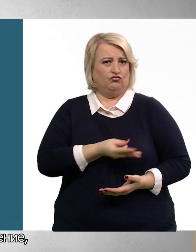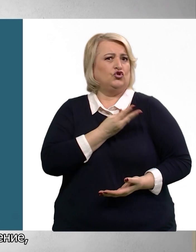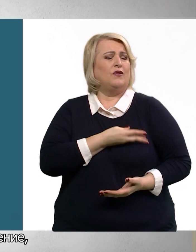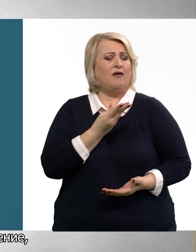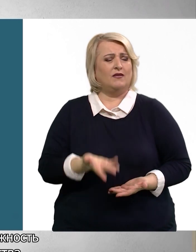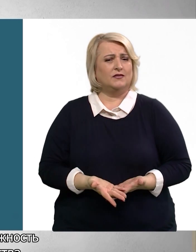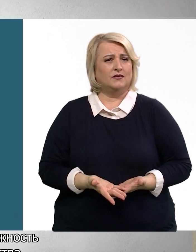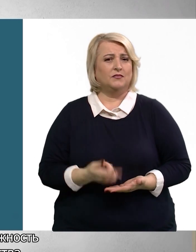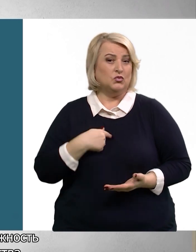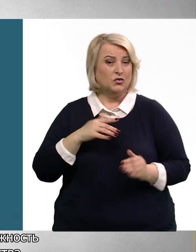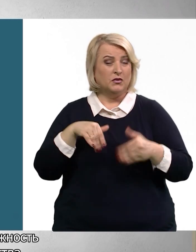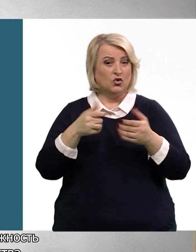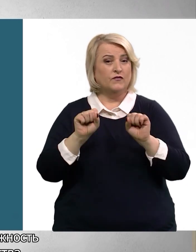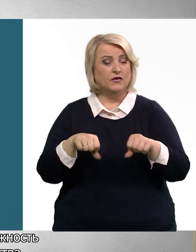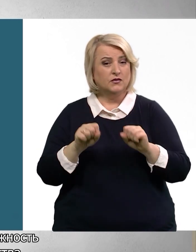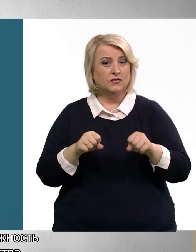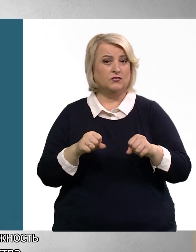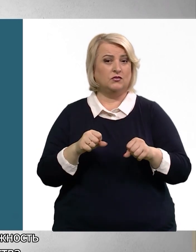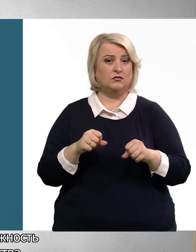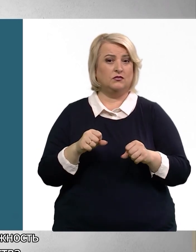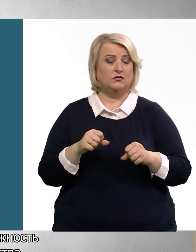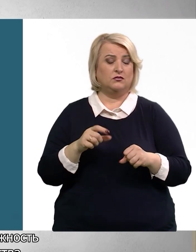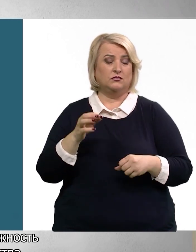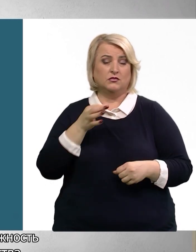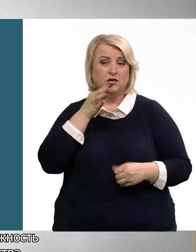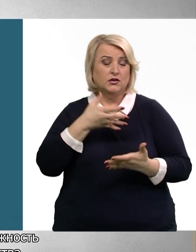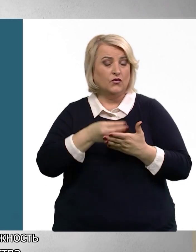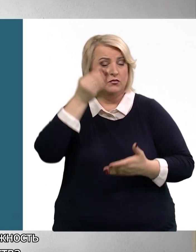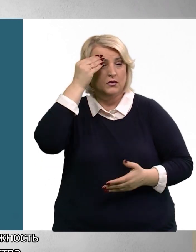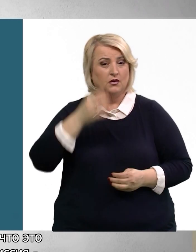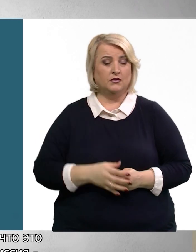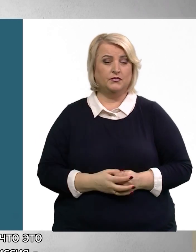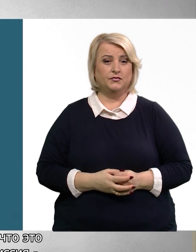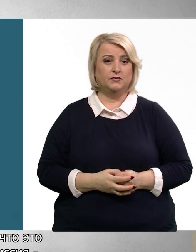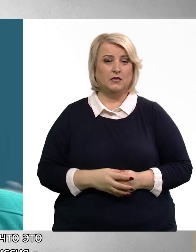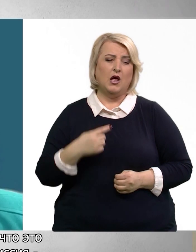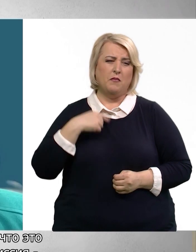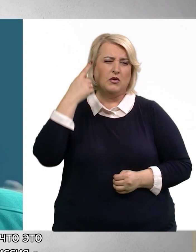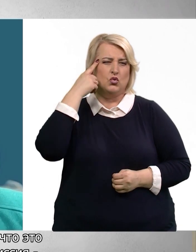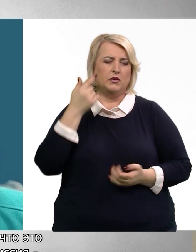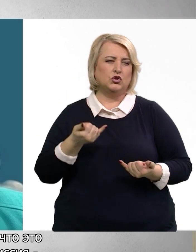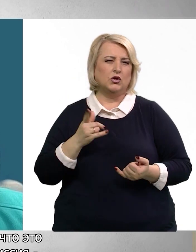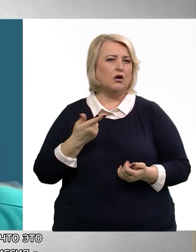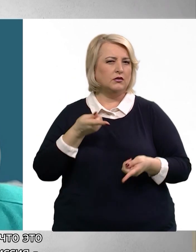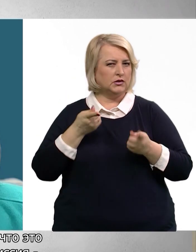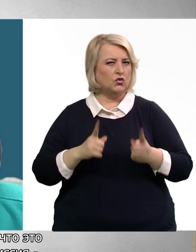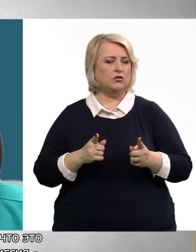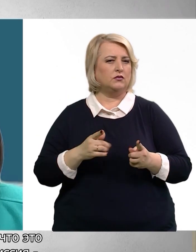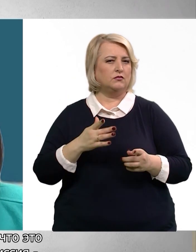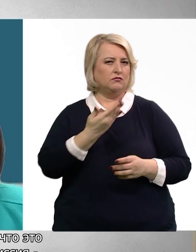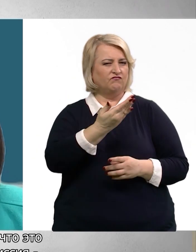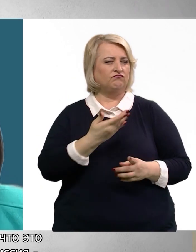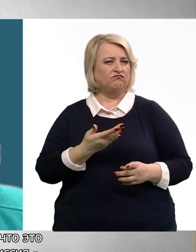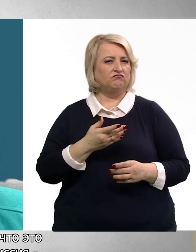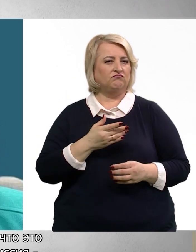așa îl numim, pentru că le dăm ocazia să se exprime la cel mai bun ei. Foarte frumos, m-am gândit acum că este o